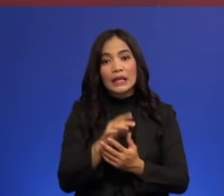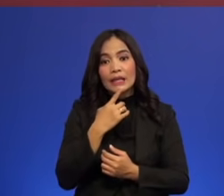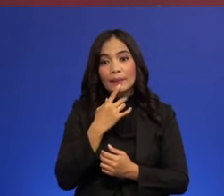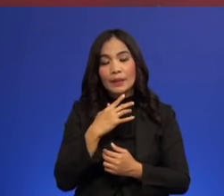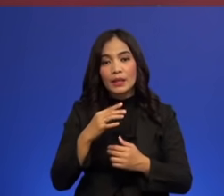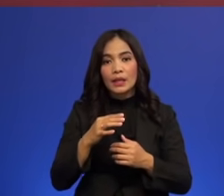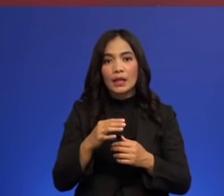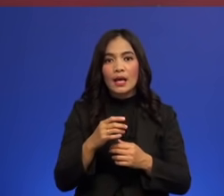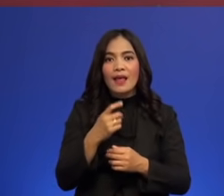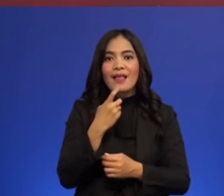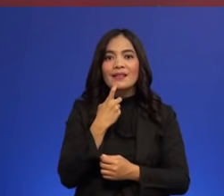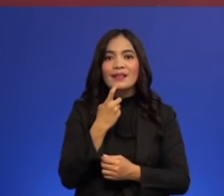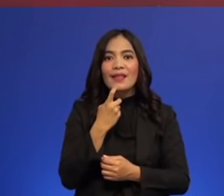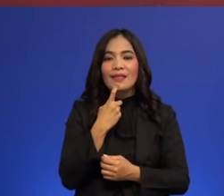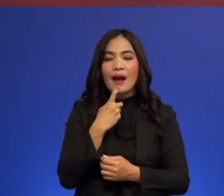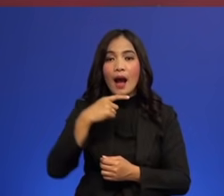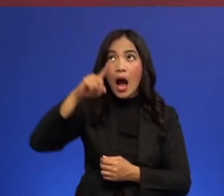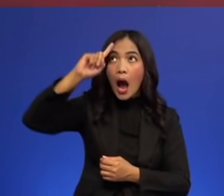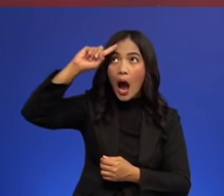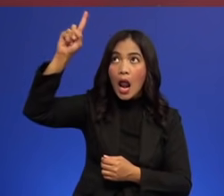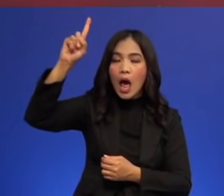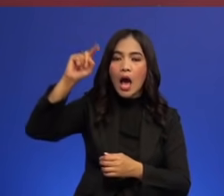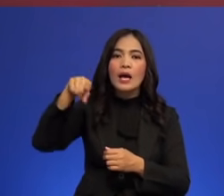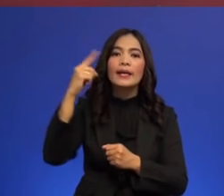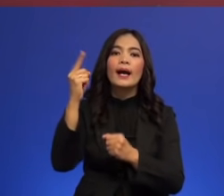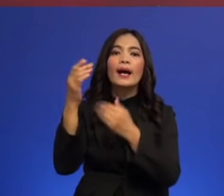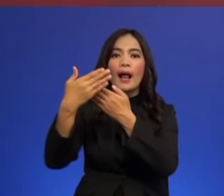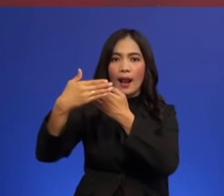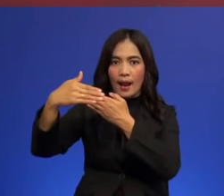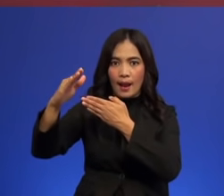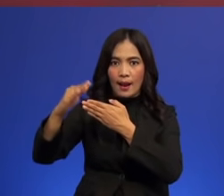keberadaan Allah yang kekal.